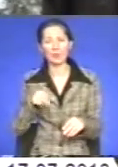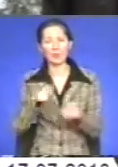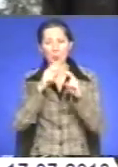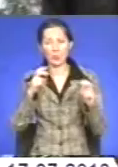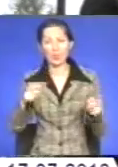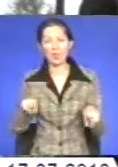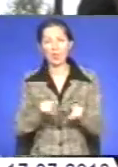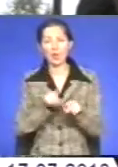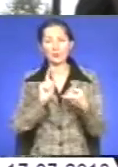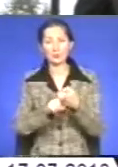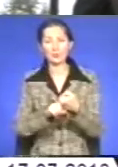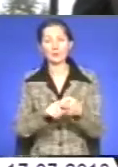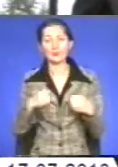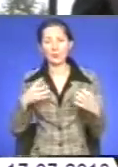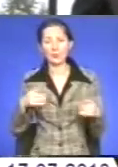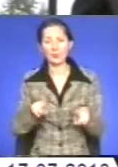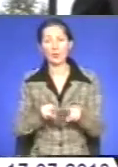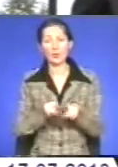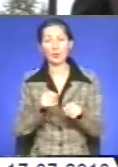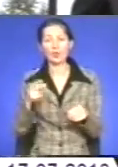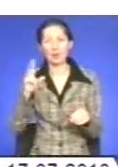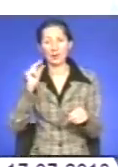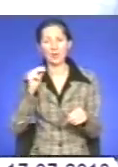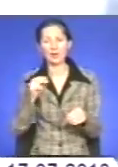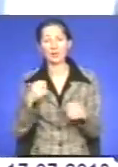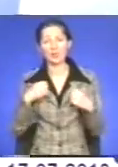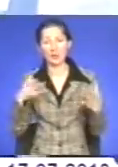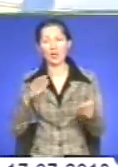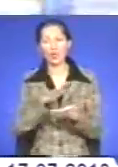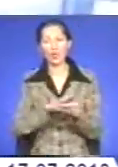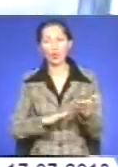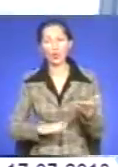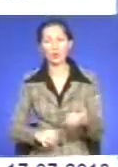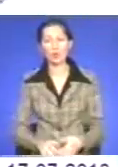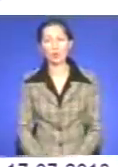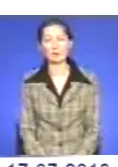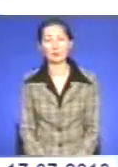святкування цієї дати, тож урочистості продовжуватимуться.